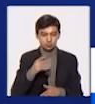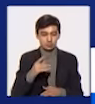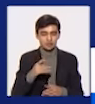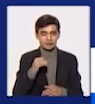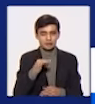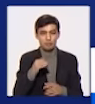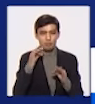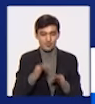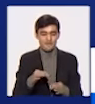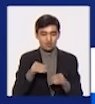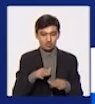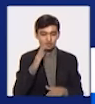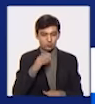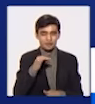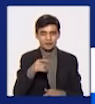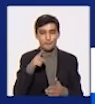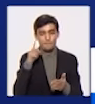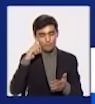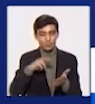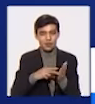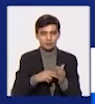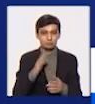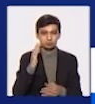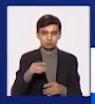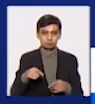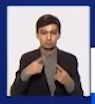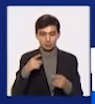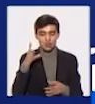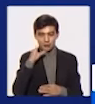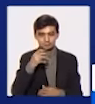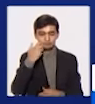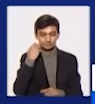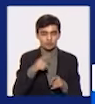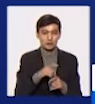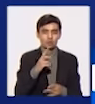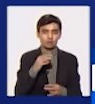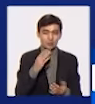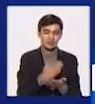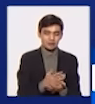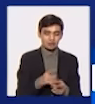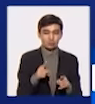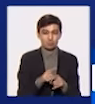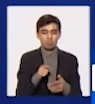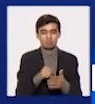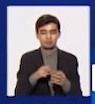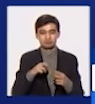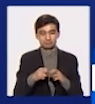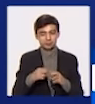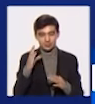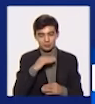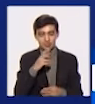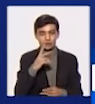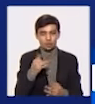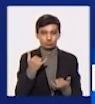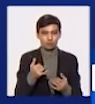Қазір дұрыс шешім қабылданады. Бұл жобаны жүзеге асырғанда тиімді жағы бар. Сәйкесінше кері жақтары да бар. Әсіресе қазіргі жағдайға байланысты